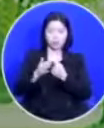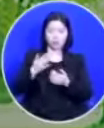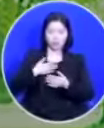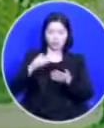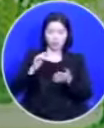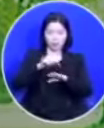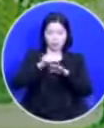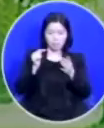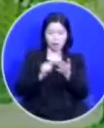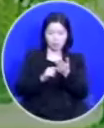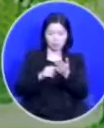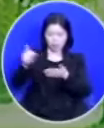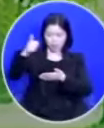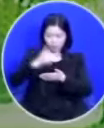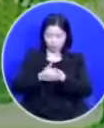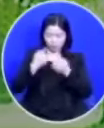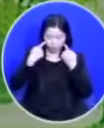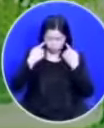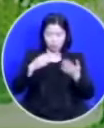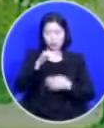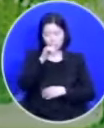분명해 지는 것입니다